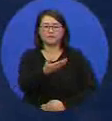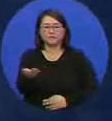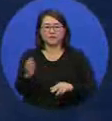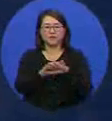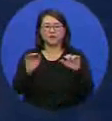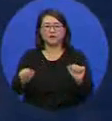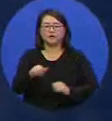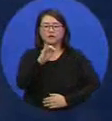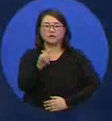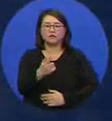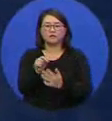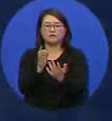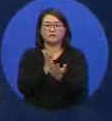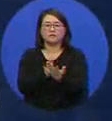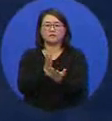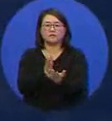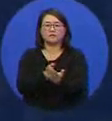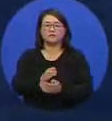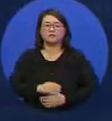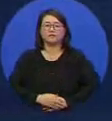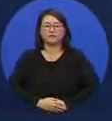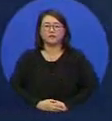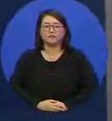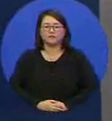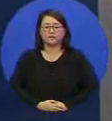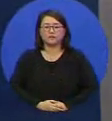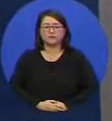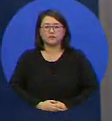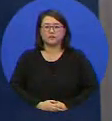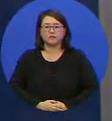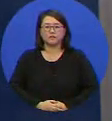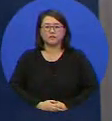여러분, 안녕하십니까? JTB 뉴스입니다.